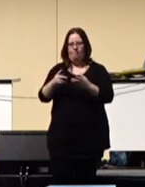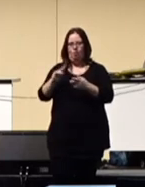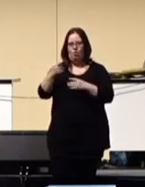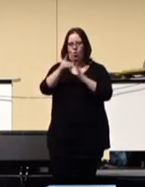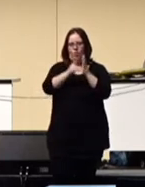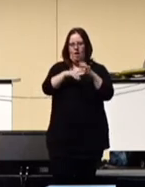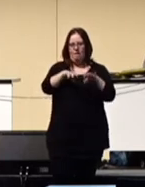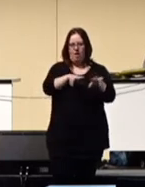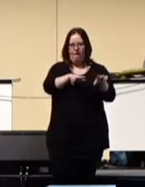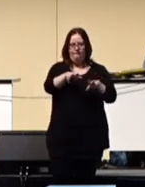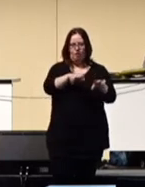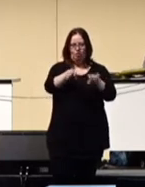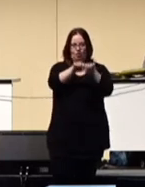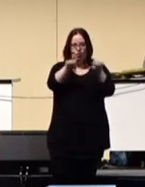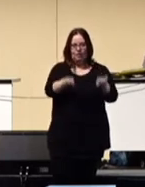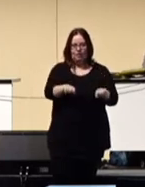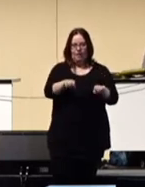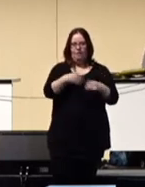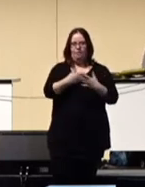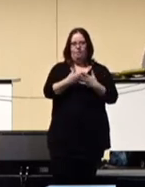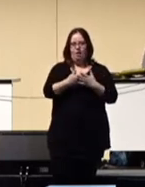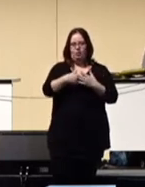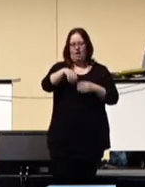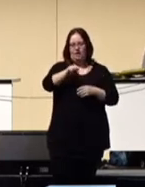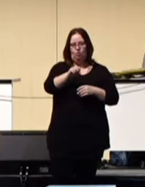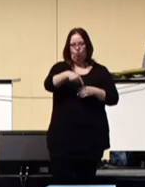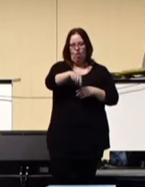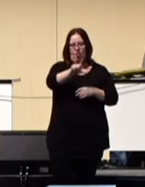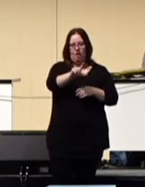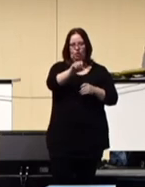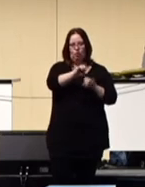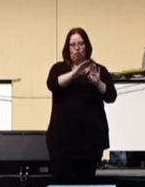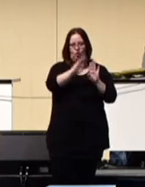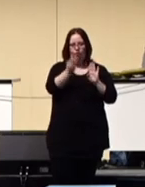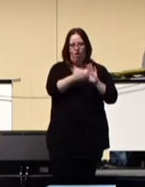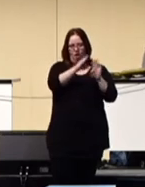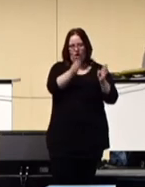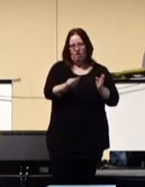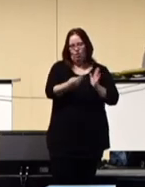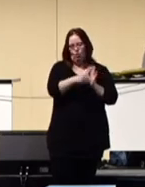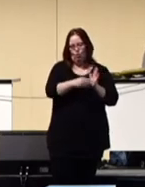Datenbankmanagementsysteme, nämlich SQL-Server. Und